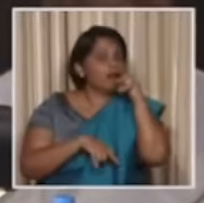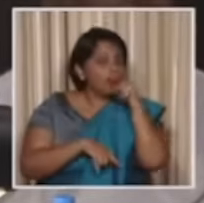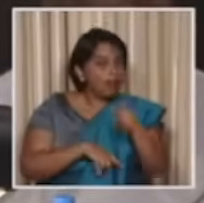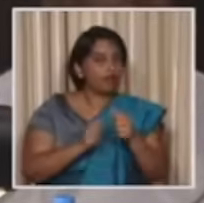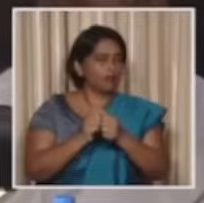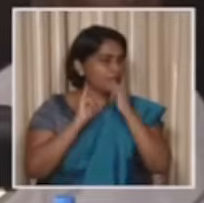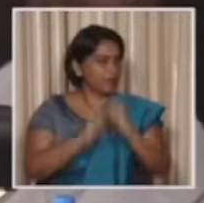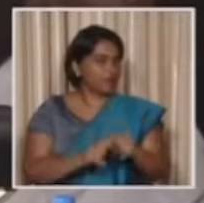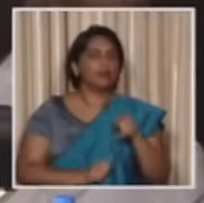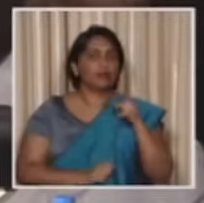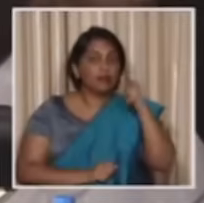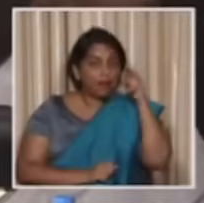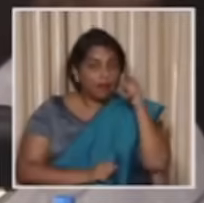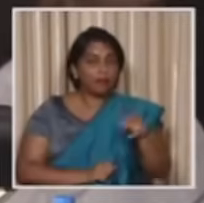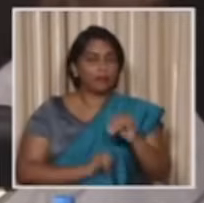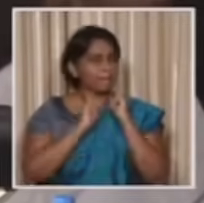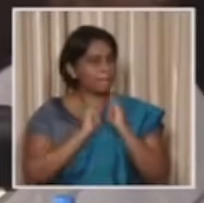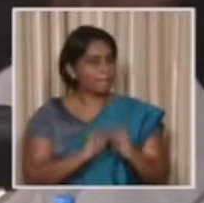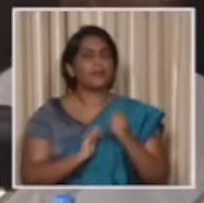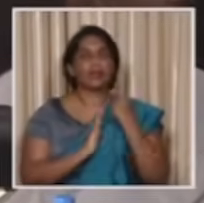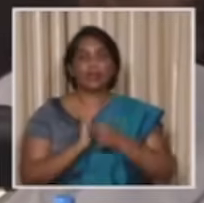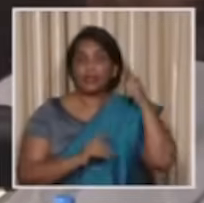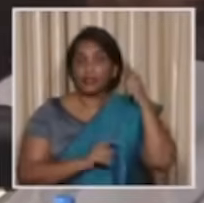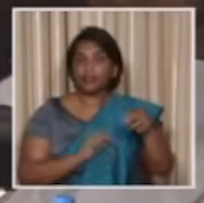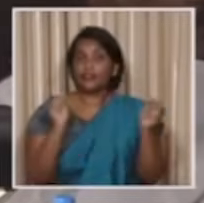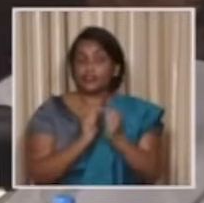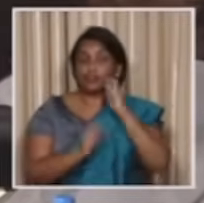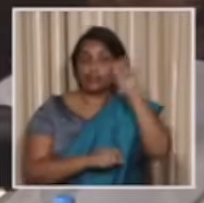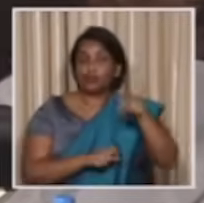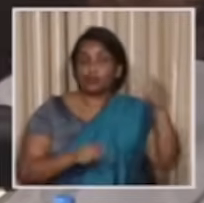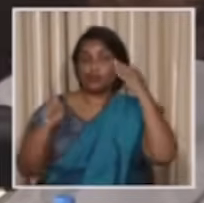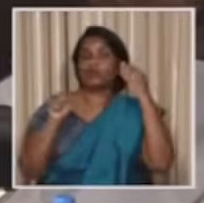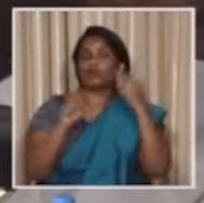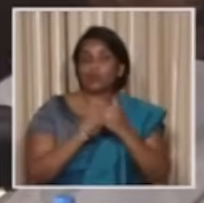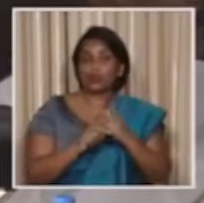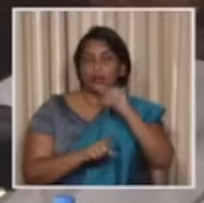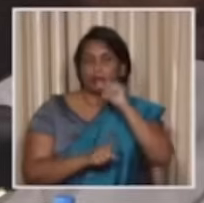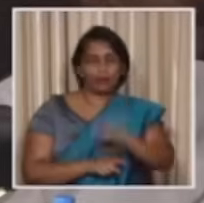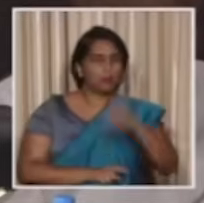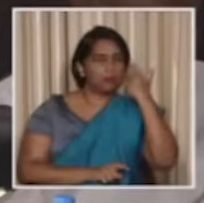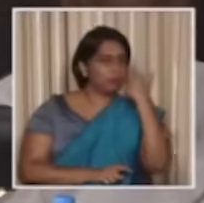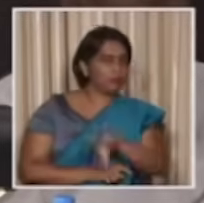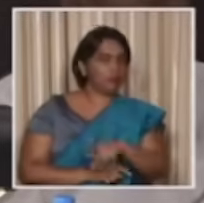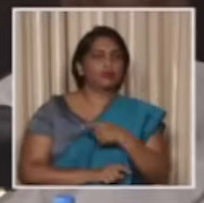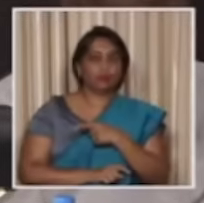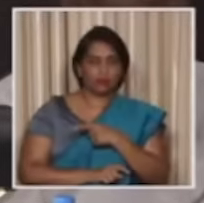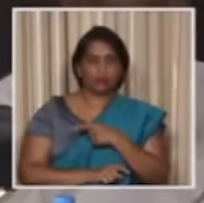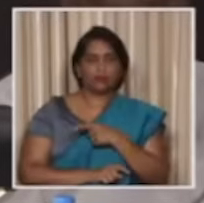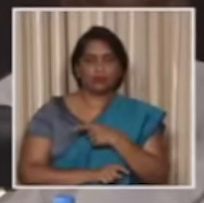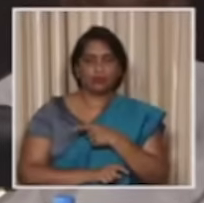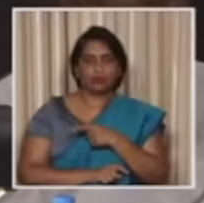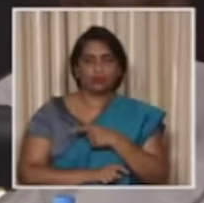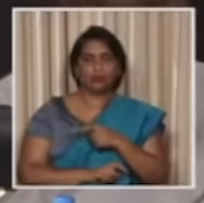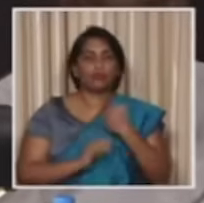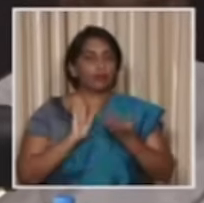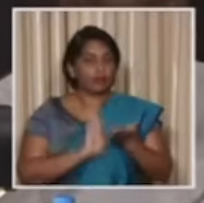ही मैं असाधारण थी ने इतना ही मैं आयुक्तीय थी ने इतना ही वैधकरण जानता हो संबंध यंगों बला साता पाहकड़ का नंगा ते नहीं मैं